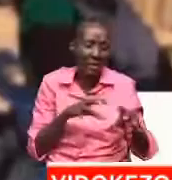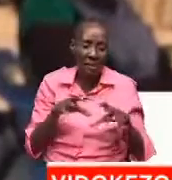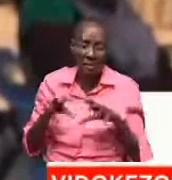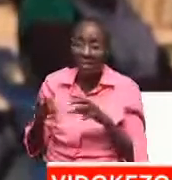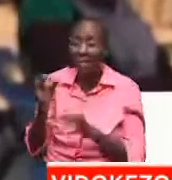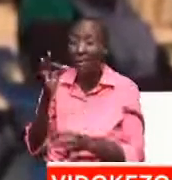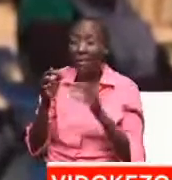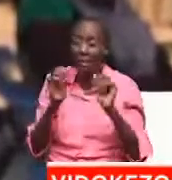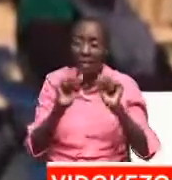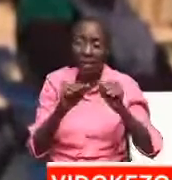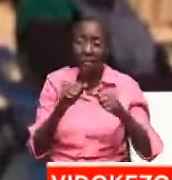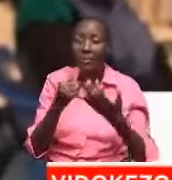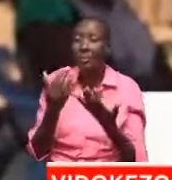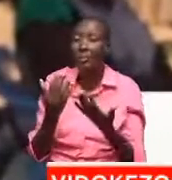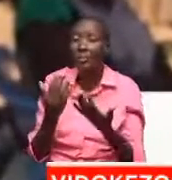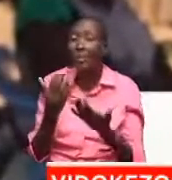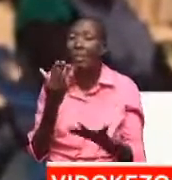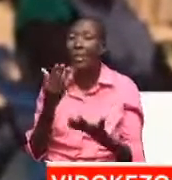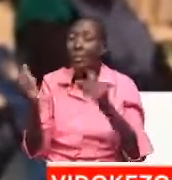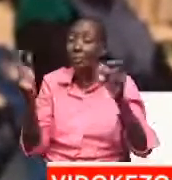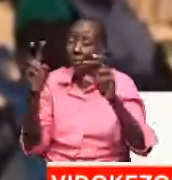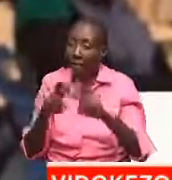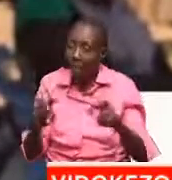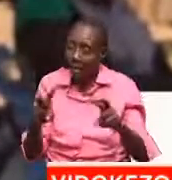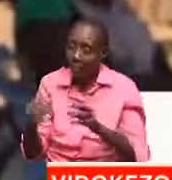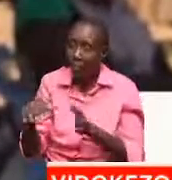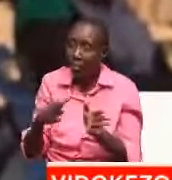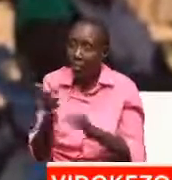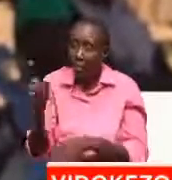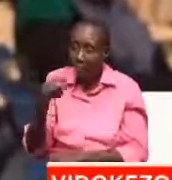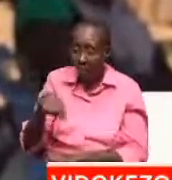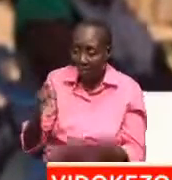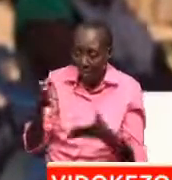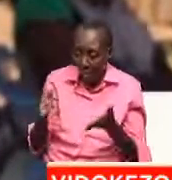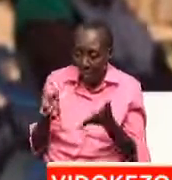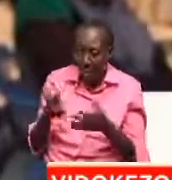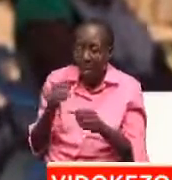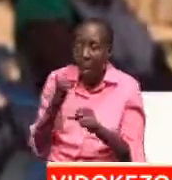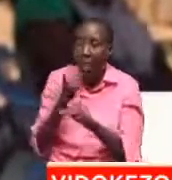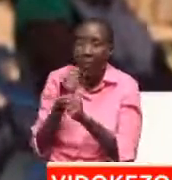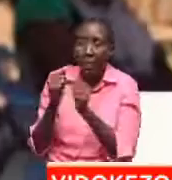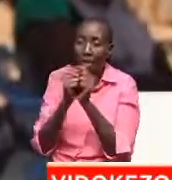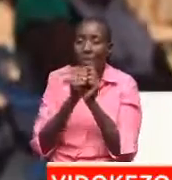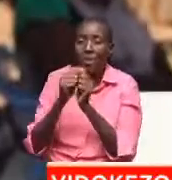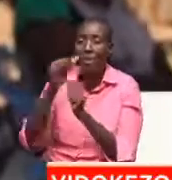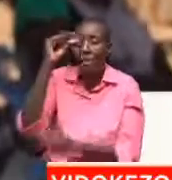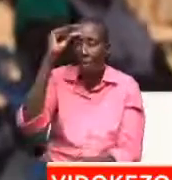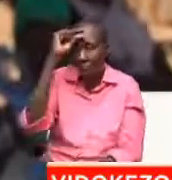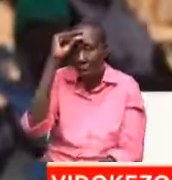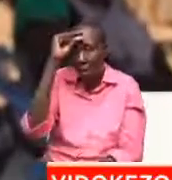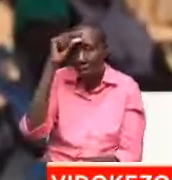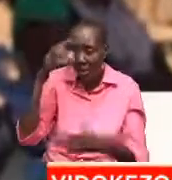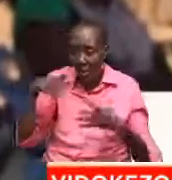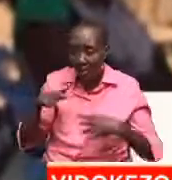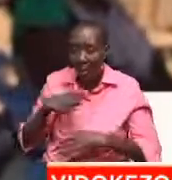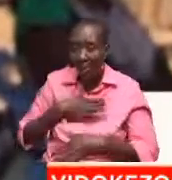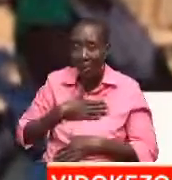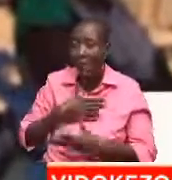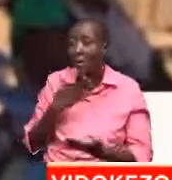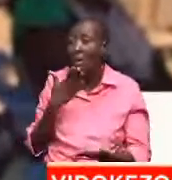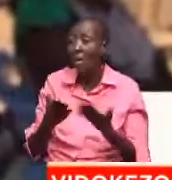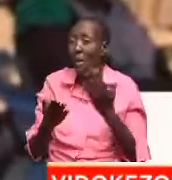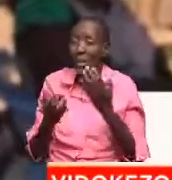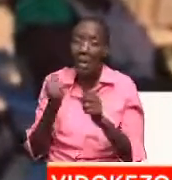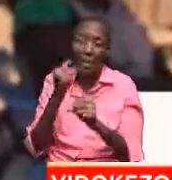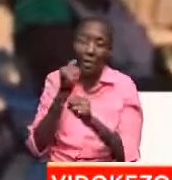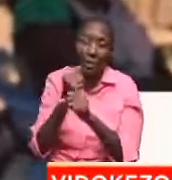uwezo, tungetafuta mbinu kama sisi wenye tuko hapa tushirikiane na serikali. Hao watu wetu hata kama watafanya kazi,